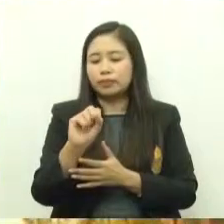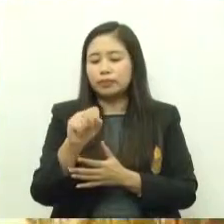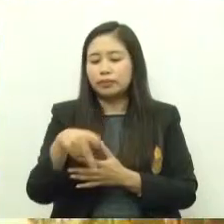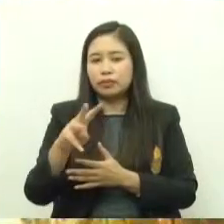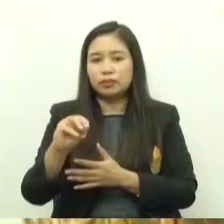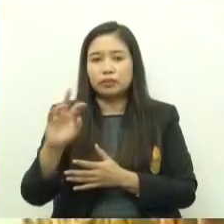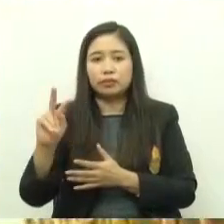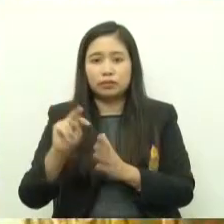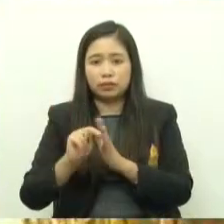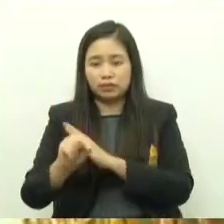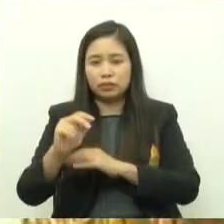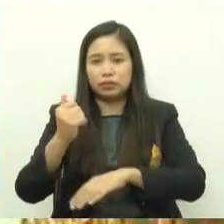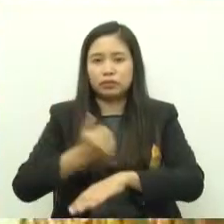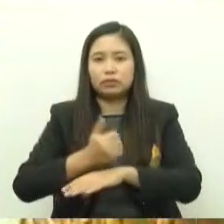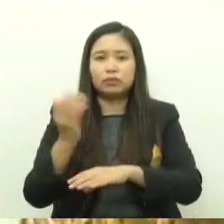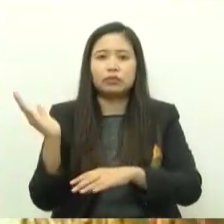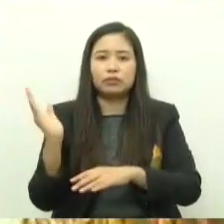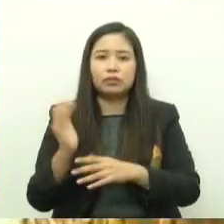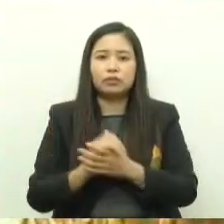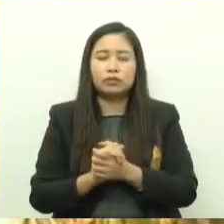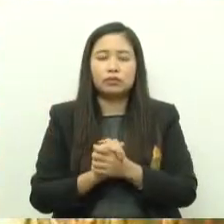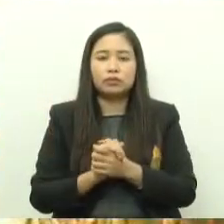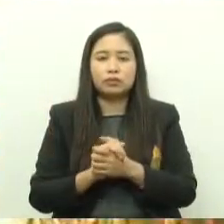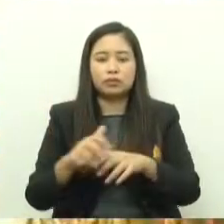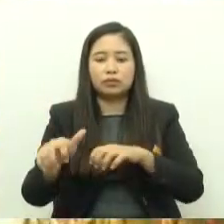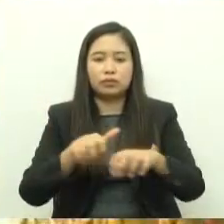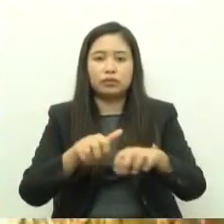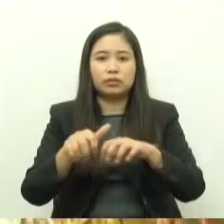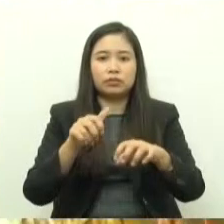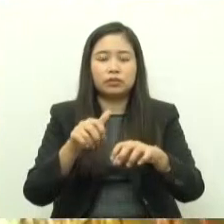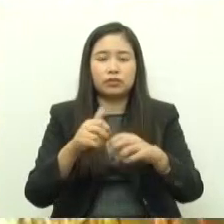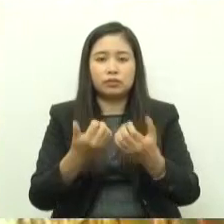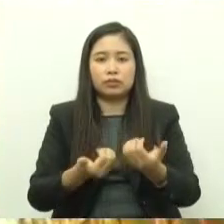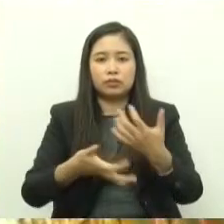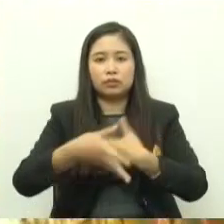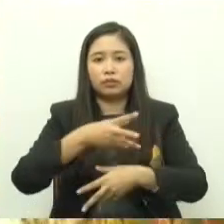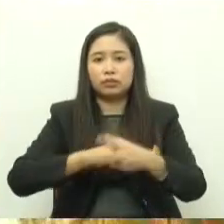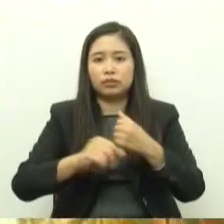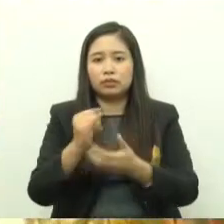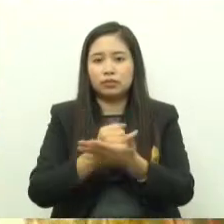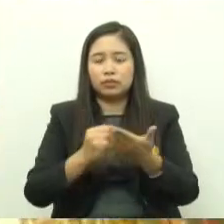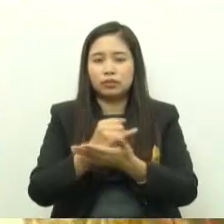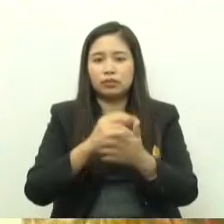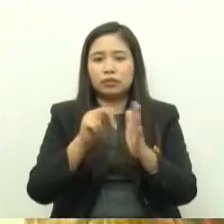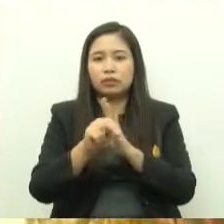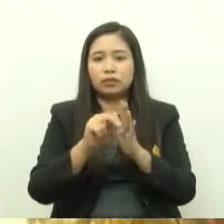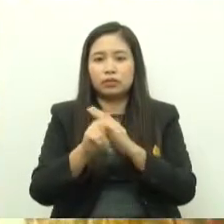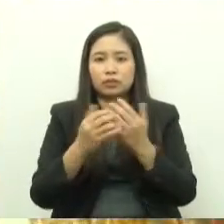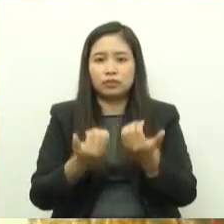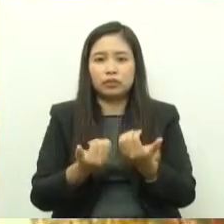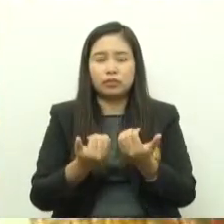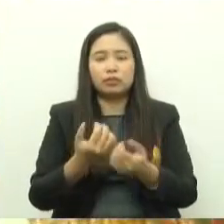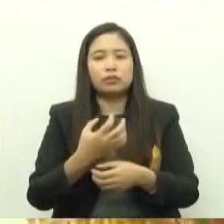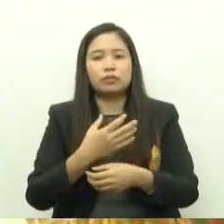สำหรับการจัดงานศิลปหตกรรมนักเรียนครั้งที่ 70ที่จังหวัดน่านได้เป็นเจ้าภาพในครั้งนี้อ่ะนะคะ